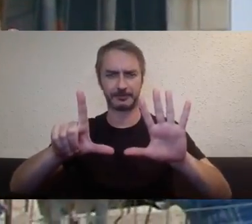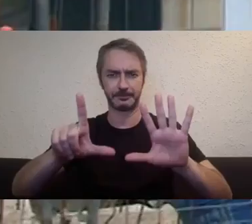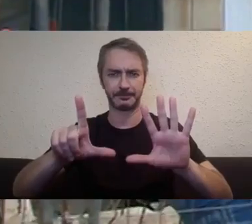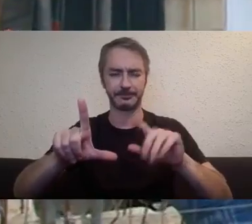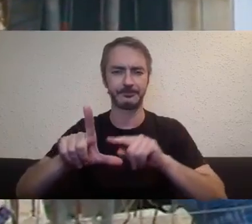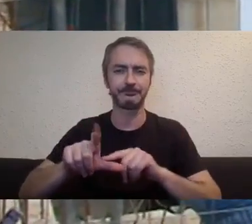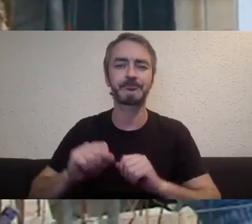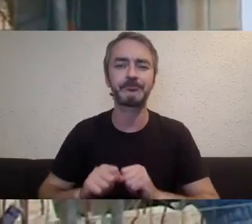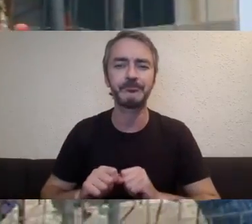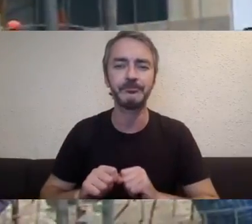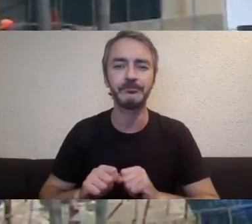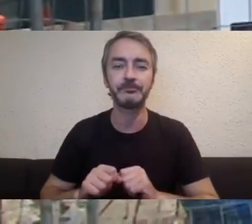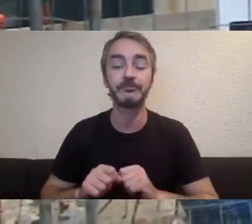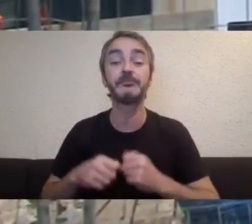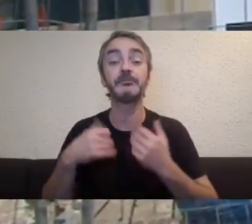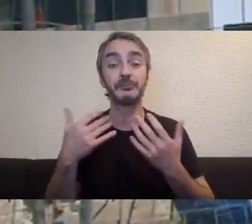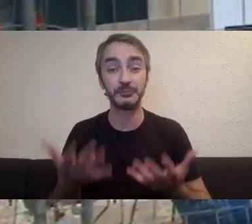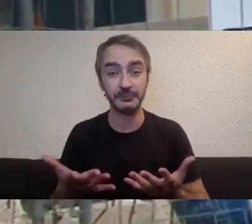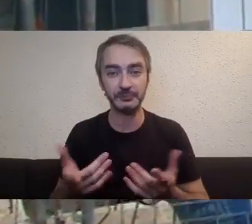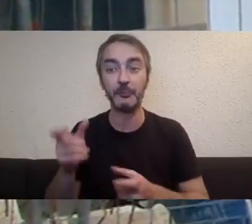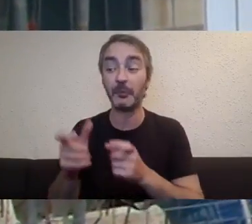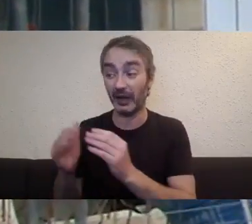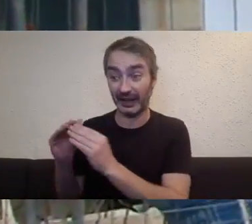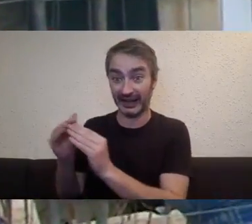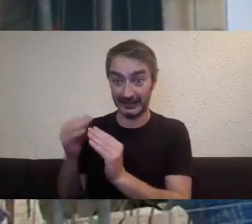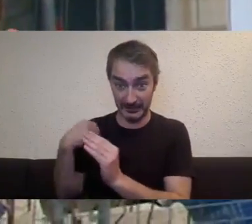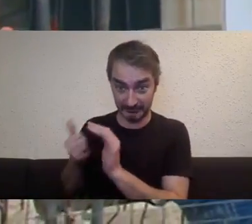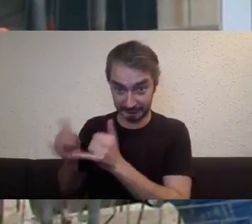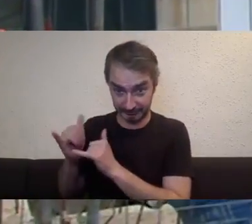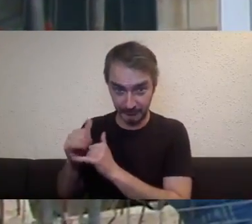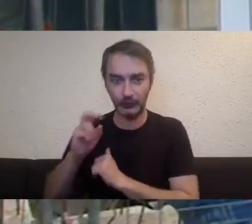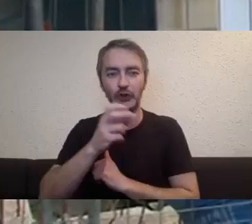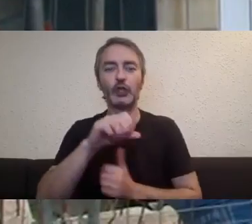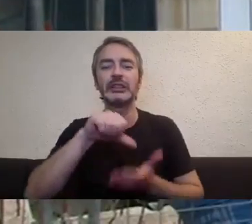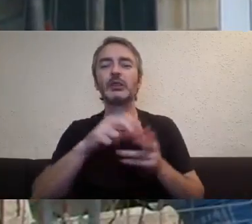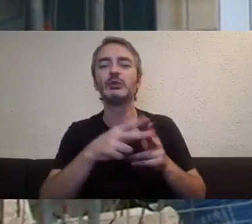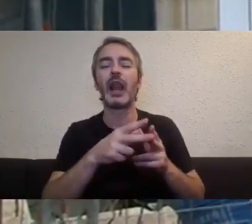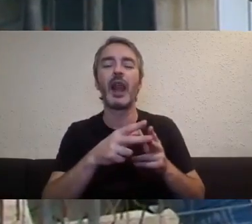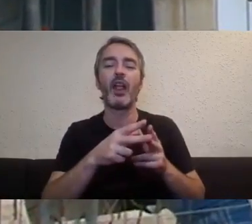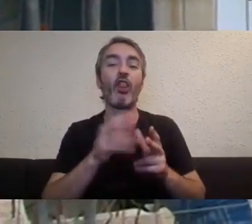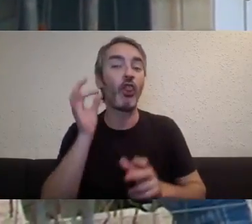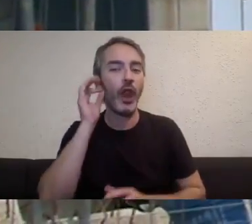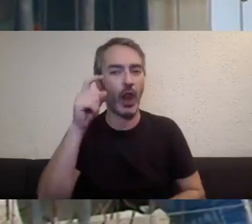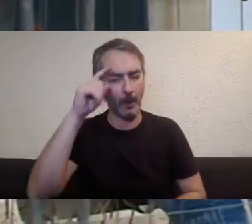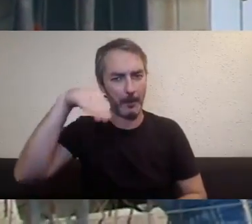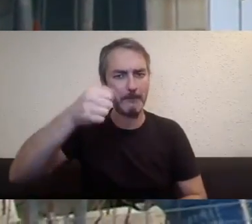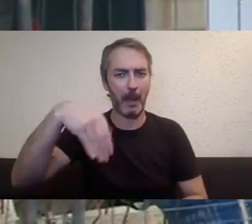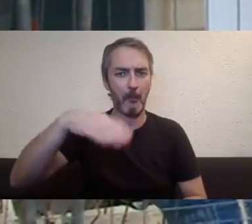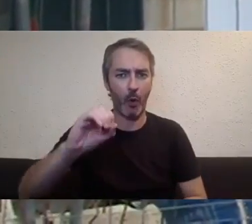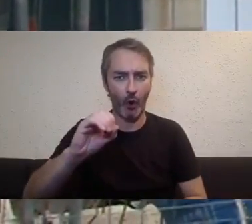es va ajuntar la gent que hi havia en aquelles cases amb gent que provenia del centre social que havien desallotjat de dones al centre, al